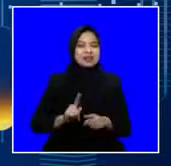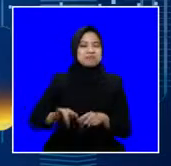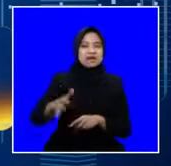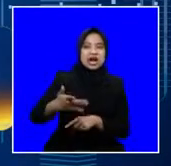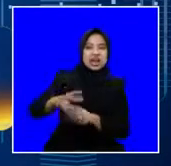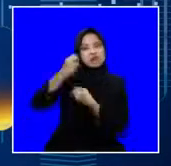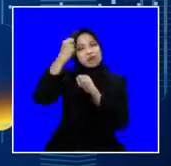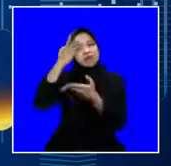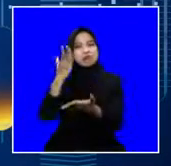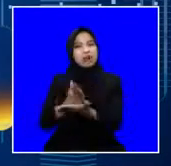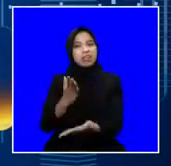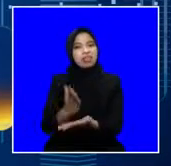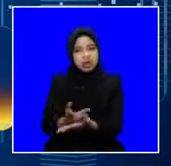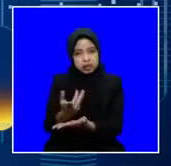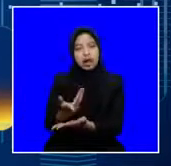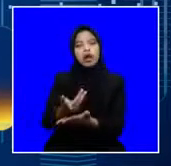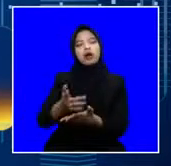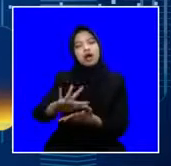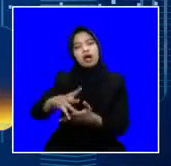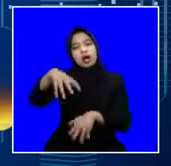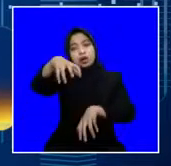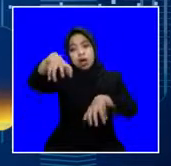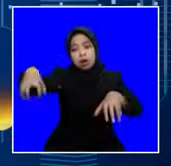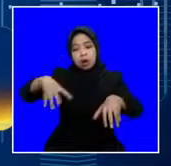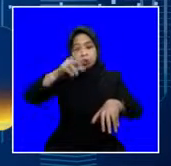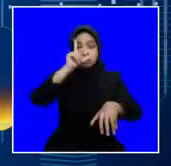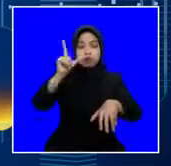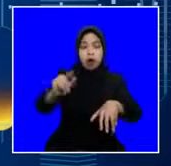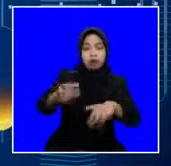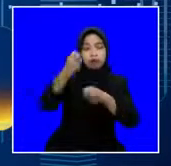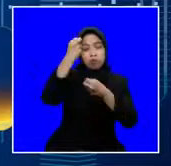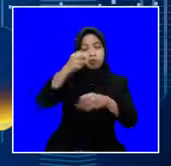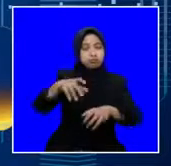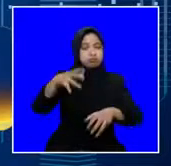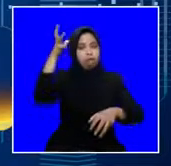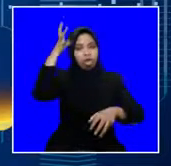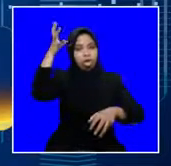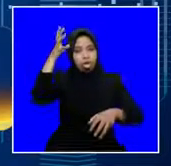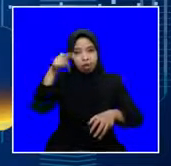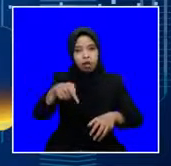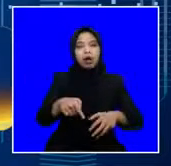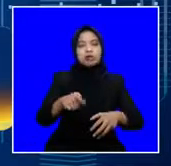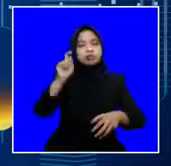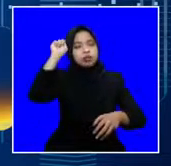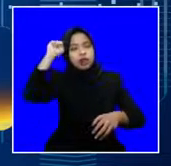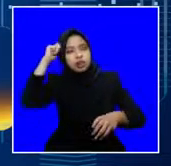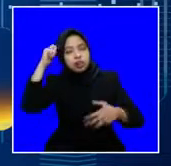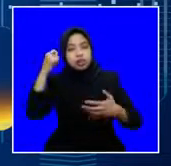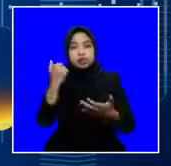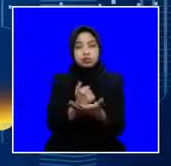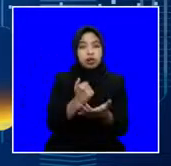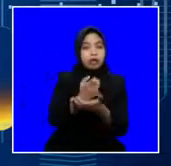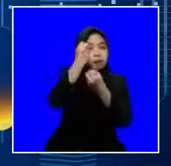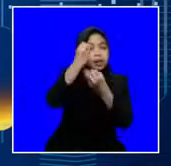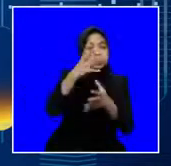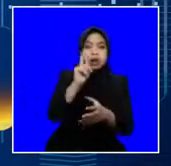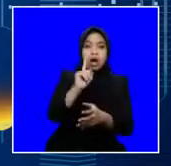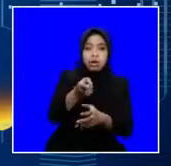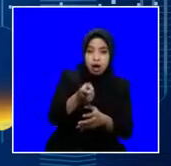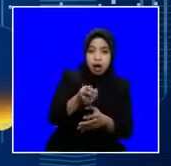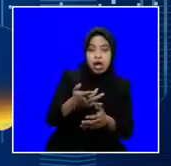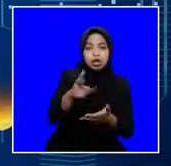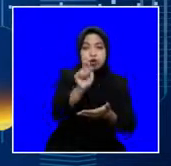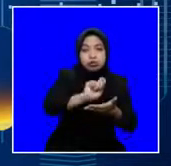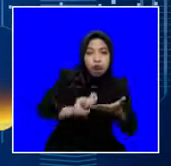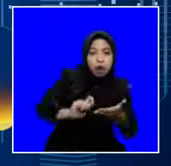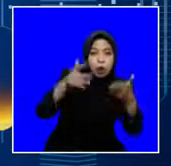informasinya terbatas, terutama teman-teman yang berada jauh dari pusat informasi. Sehingga sebenarnya ada sekolah